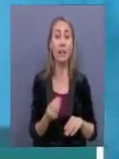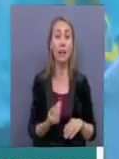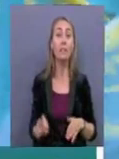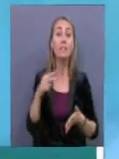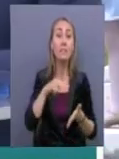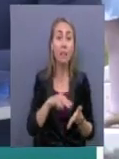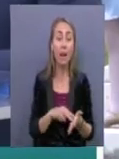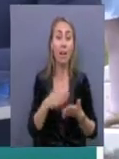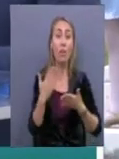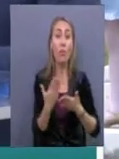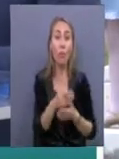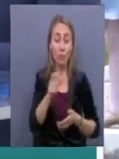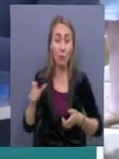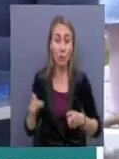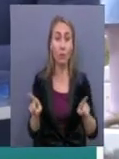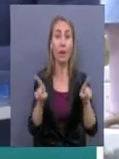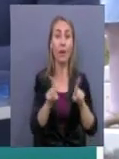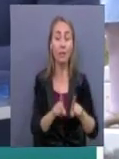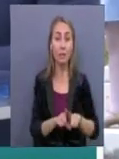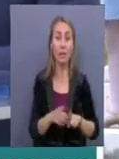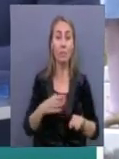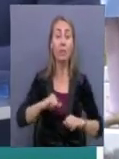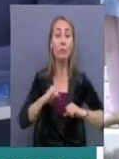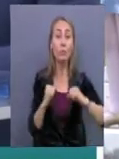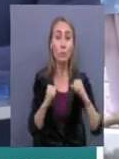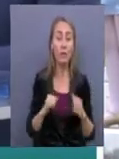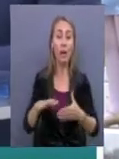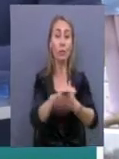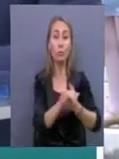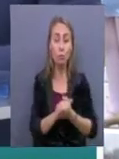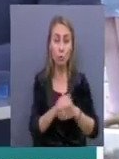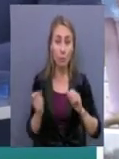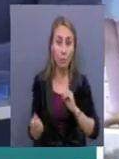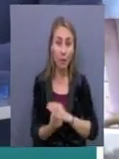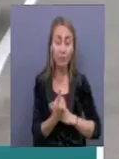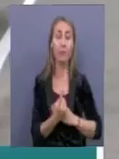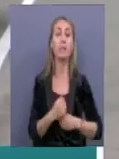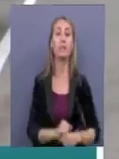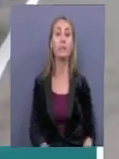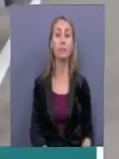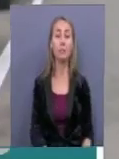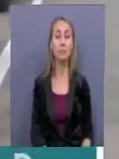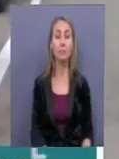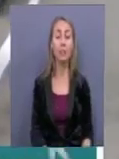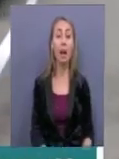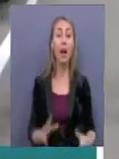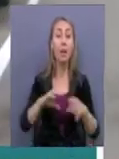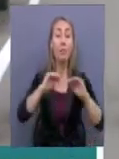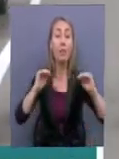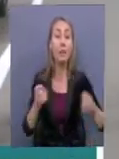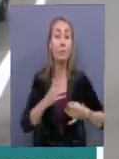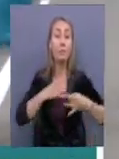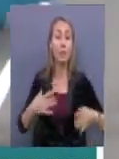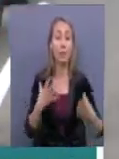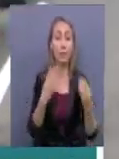туымыздың қалықтауымен және мемлекеттік ан-ұранымыздың шырқалауымен танылады. Мемлекеттік рәміздер күніне орай